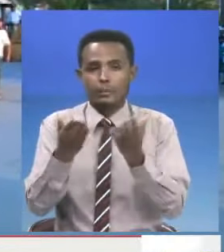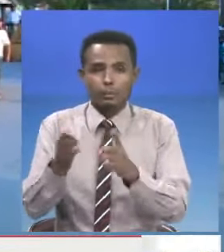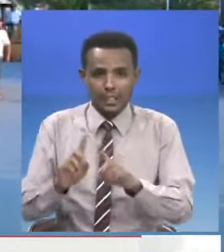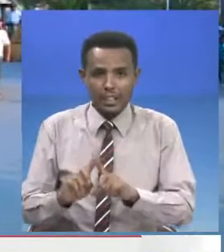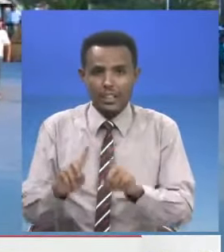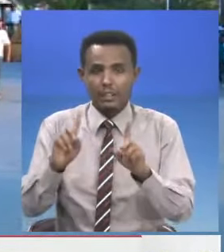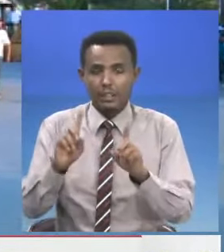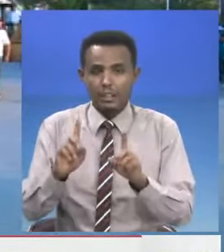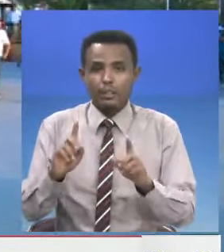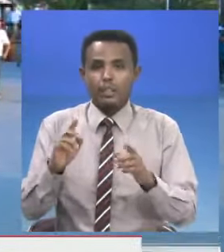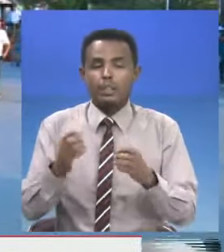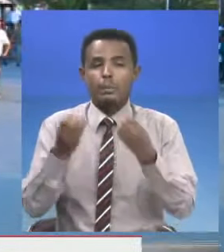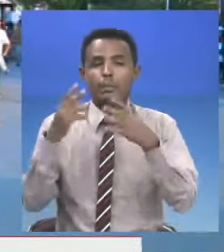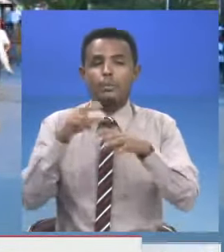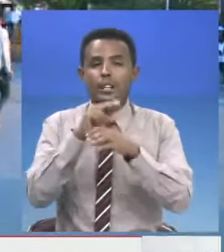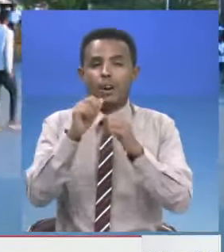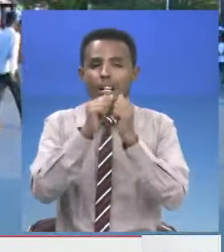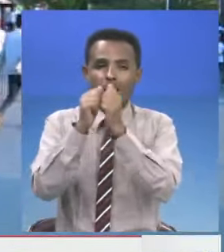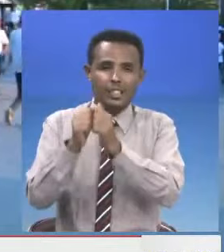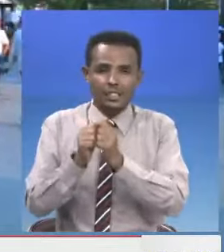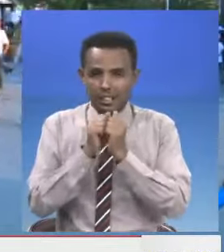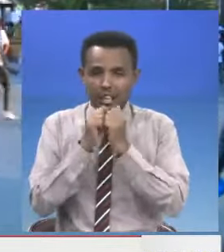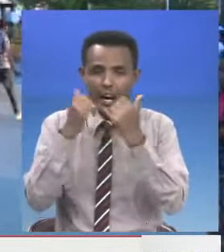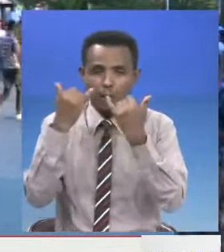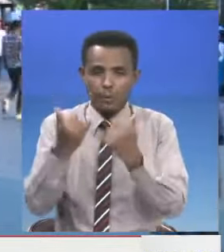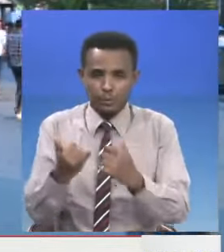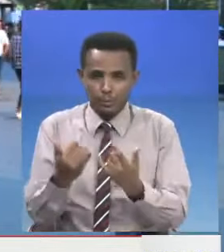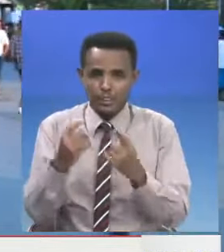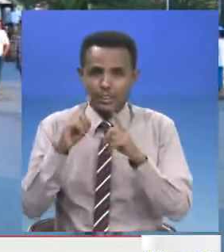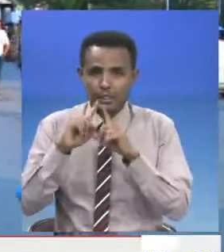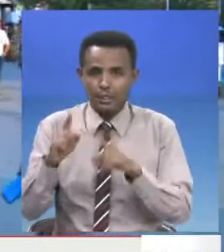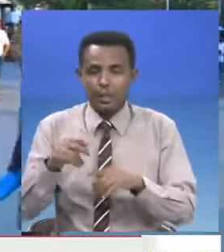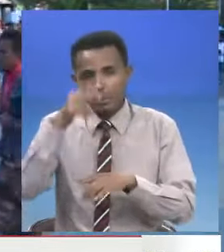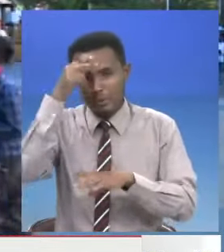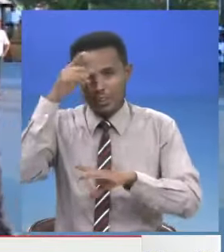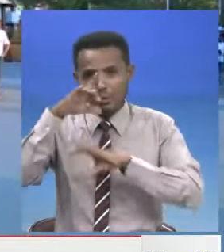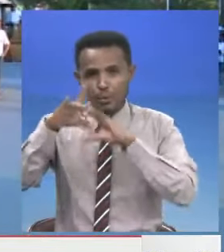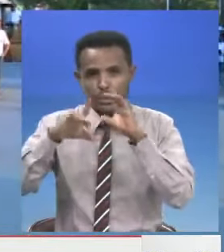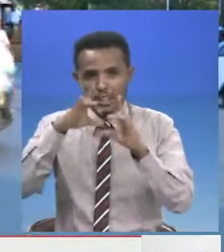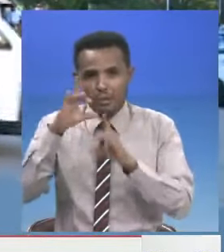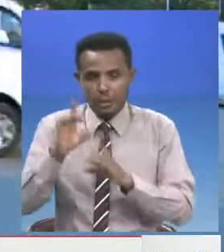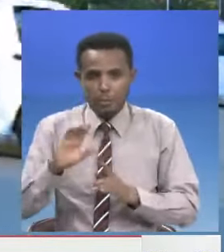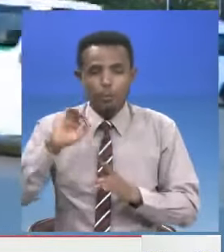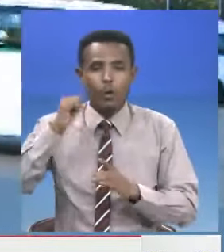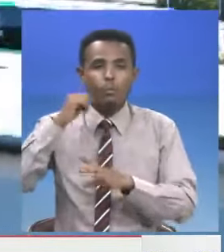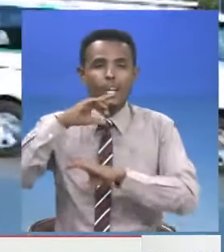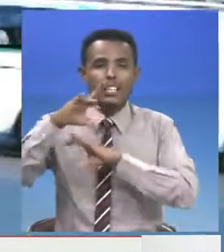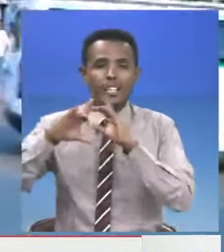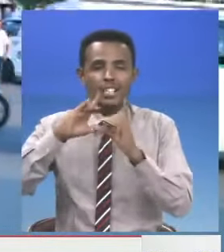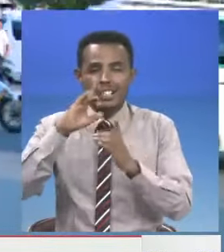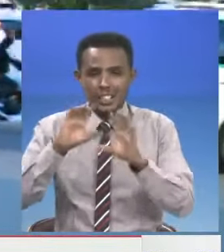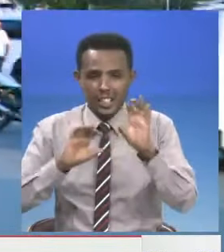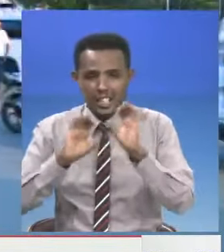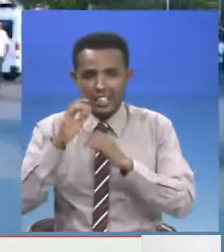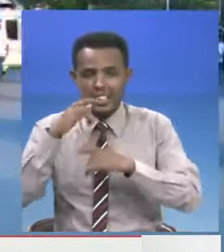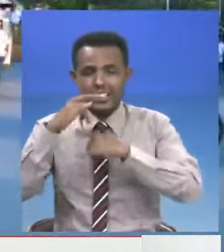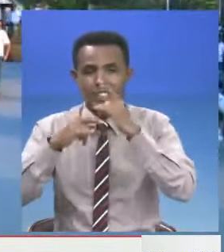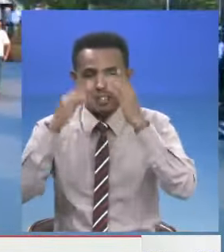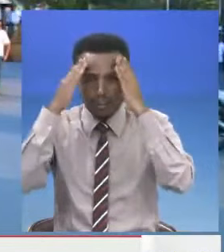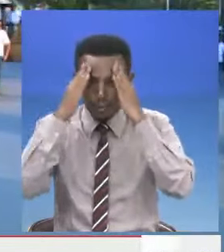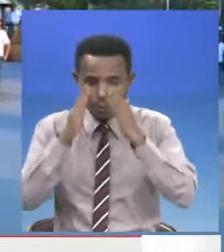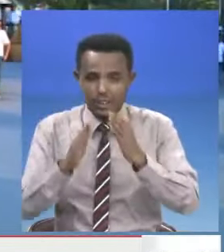ደግሞ ህብረ ብሔራዊ አንድነትን ለማጠናከር አሁን በተለይ በቤኒሻንጉል ጉምዝ ክልል፣ በኦሮሚያ ክልል እየተደረገ ያለው ዘር ተኮር